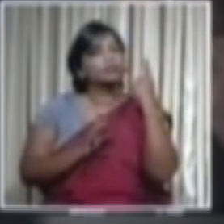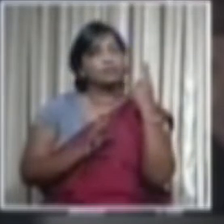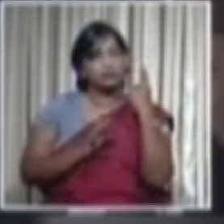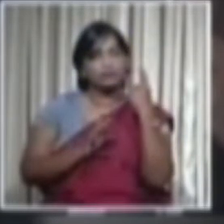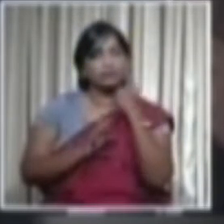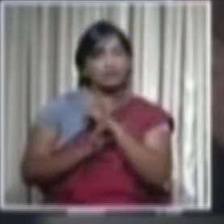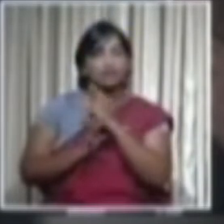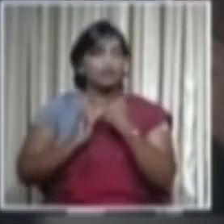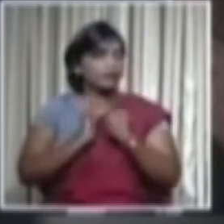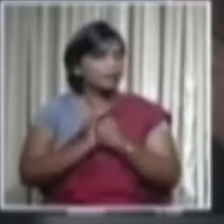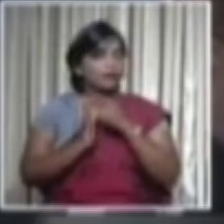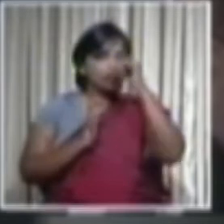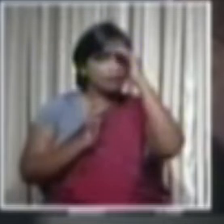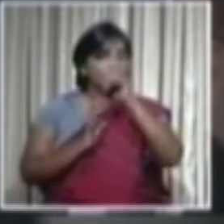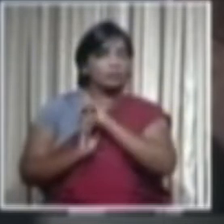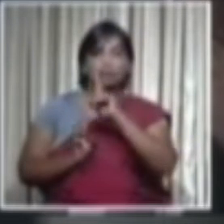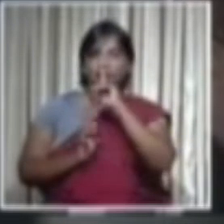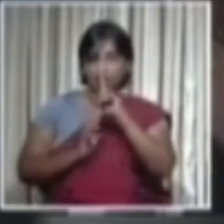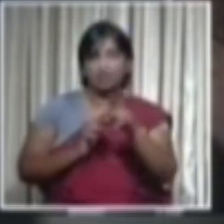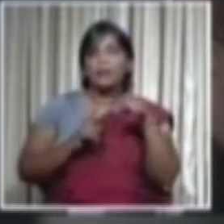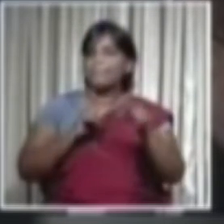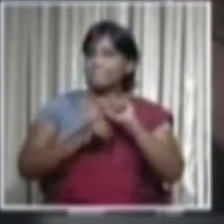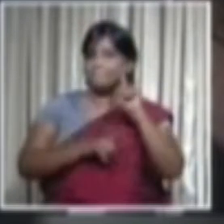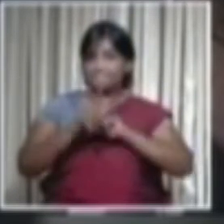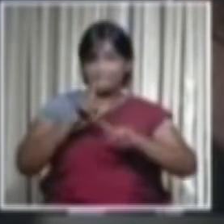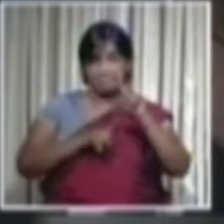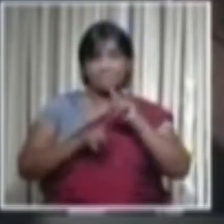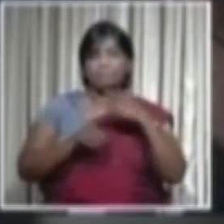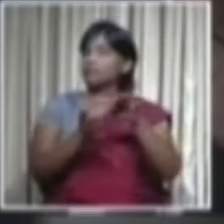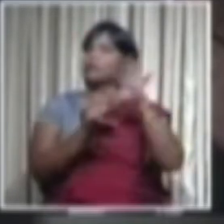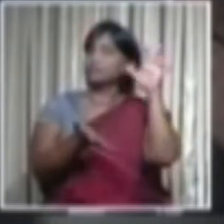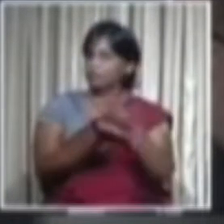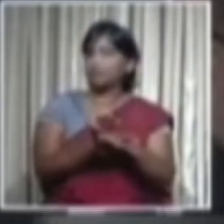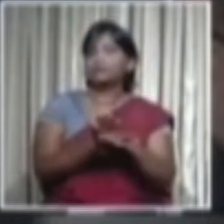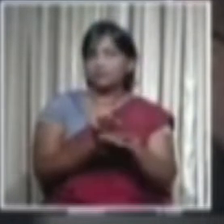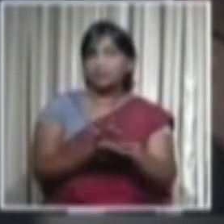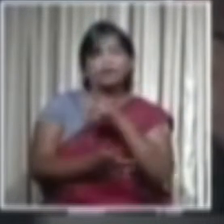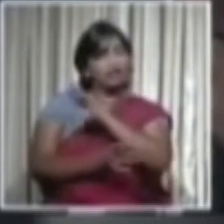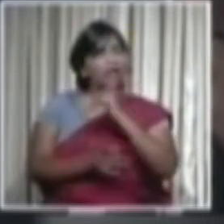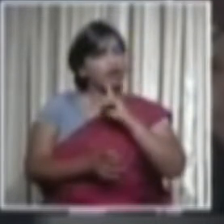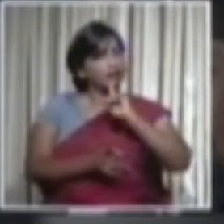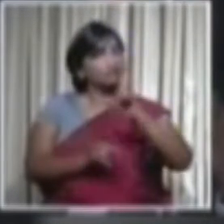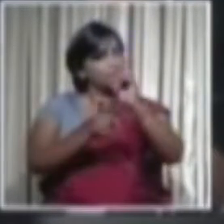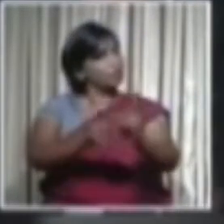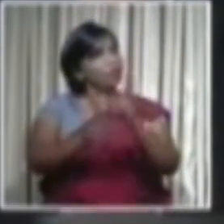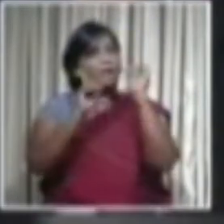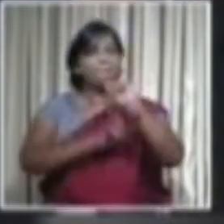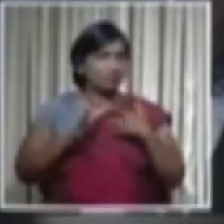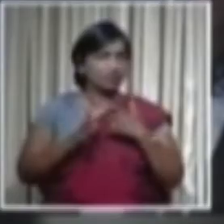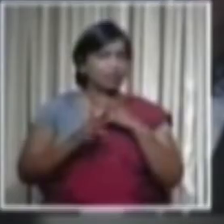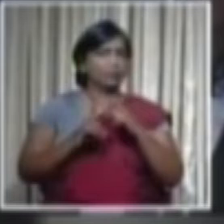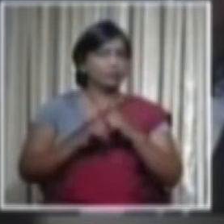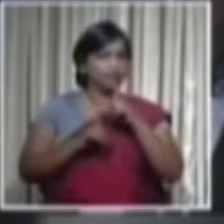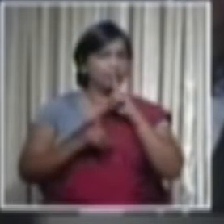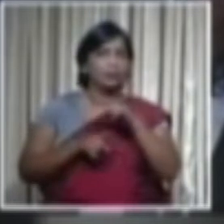ගනු කතානායකතුමාගේ අනසක මේ පාර්ලිමේන්තුවේ පීඨවේ යුතුයි. ඒ අනසක මතයි පාර්ලිමේන්තුව ගමන් කරන්න තියෙන්නේ.